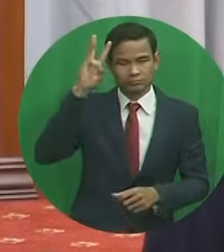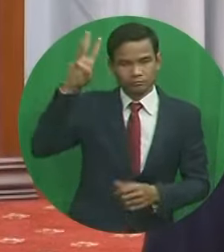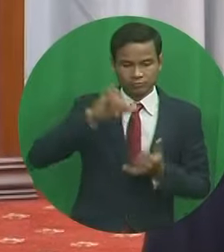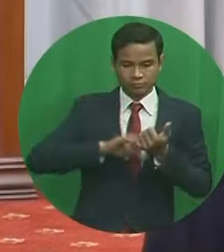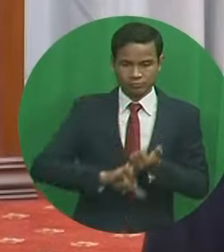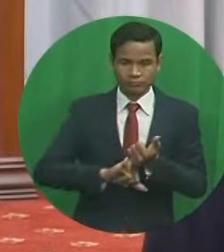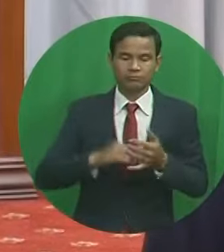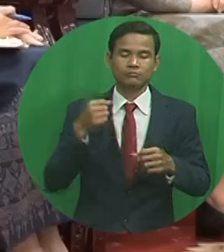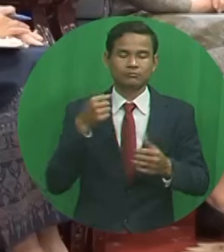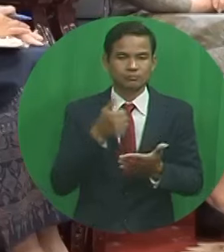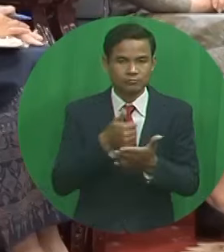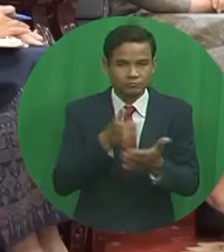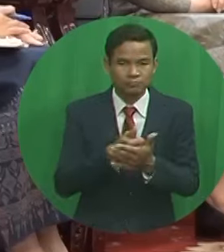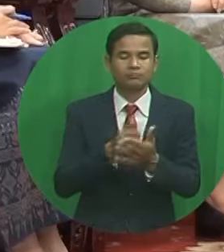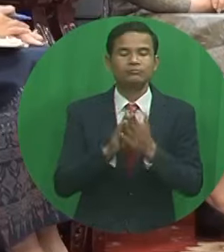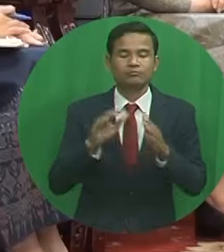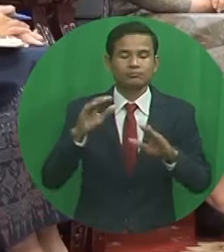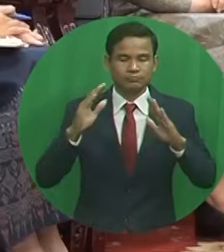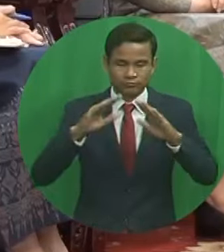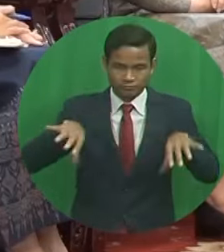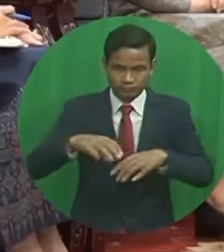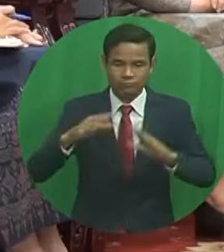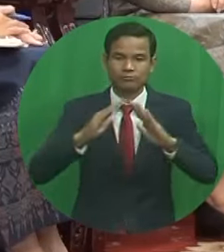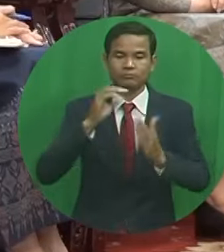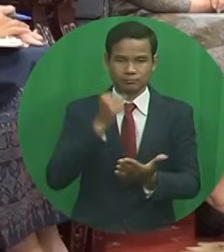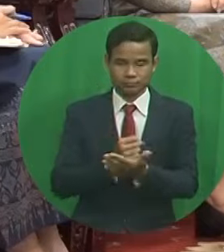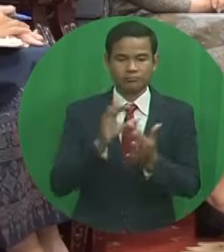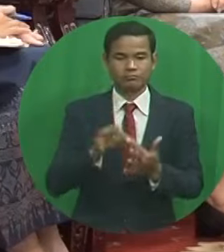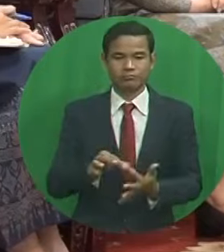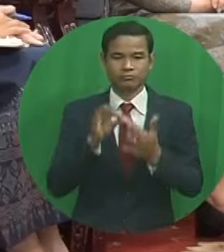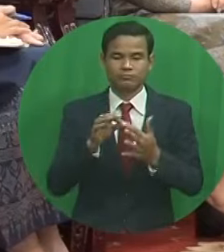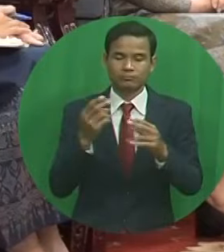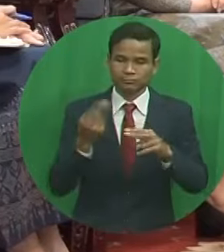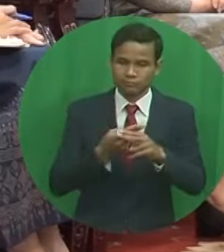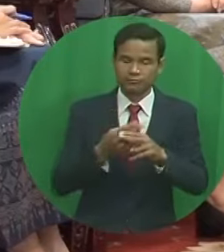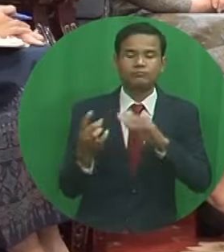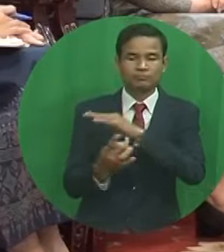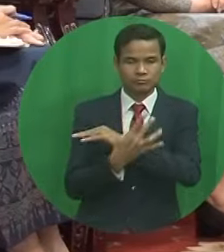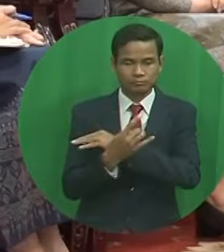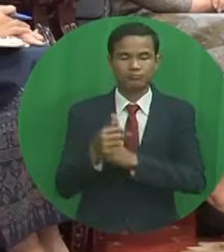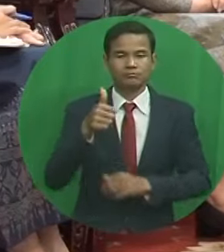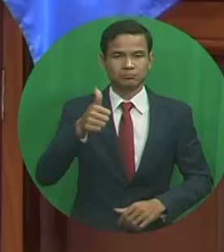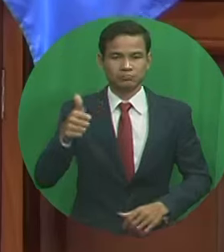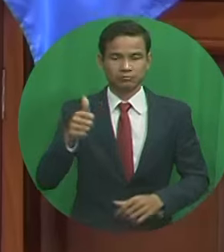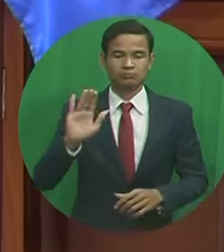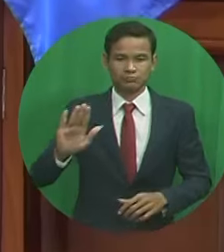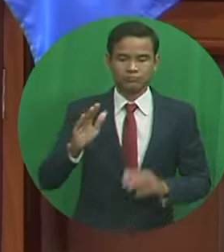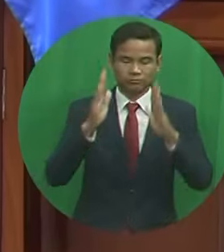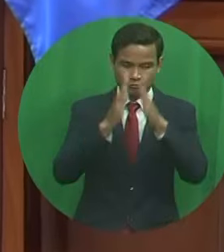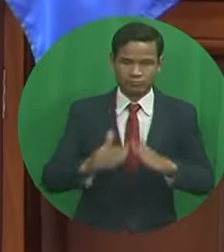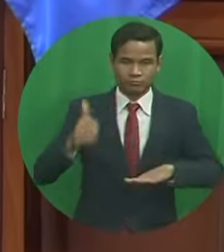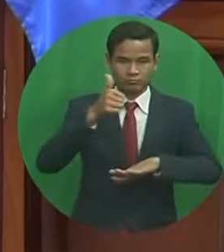ថានឹងខិតខំបំពេញបេសកកម្មការទូតជាពិសេសការអនុវត្តតាមអនុសាសន៍ល្អៗរបស់សម្ដេចរដ្ឋសភាធិប